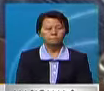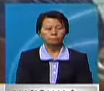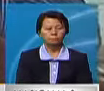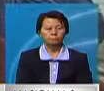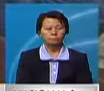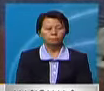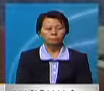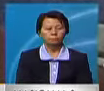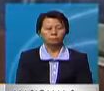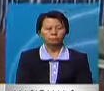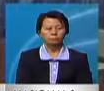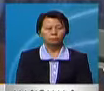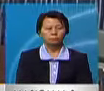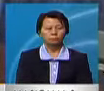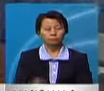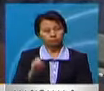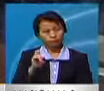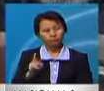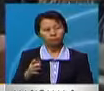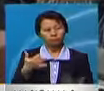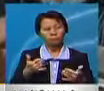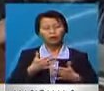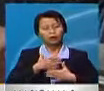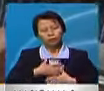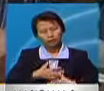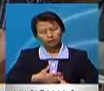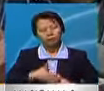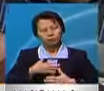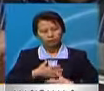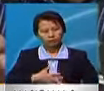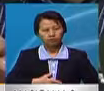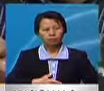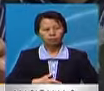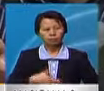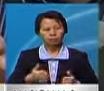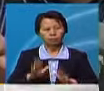Ini saya. Itu saya lah. Okay, kau cool down.